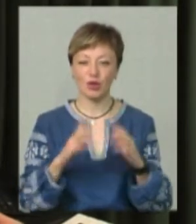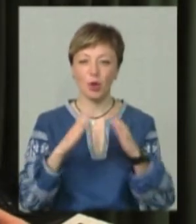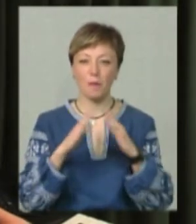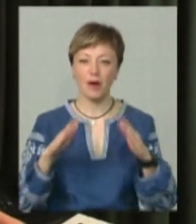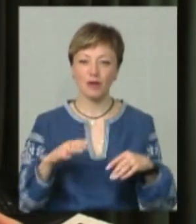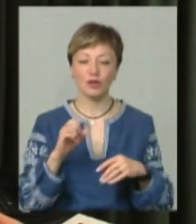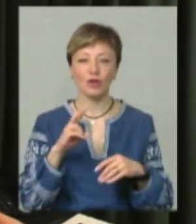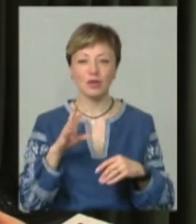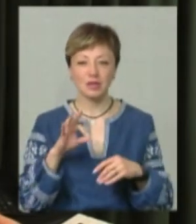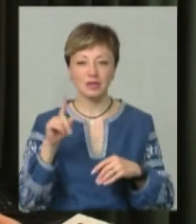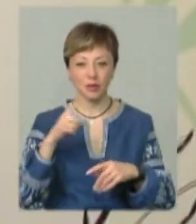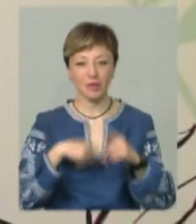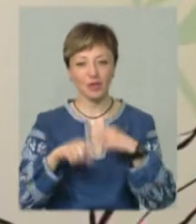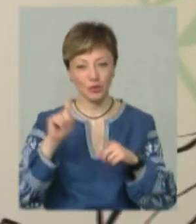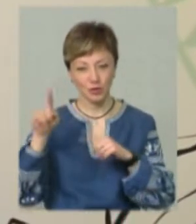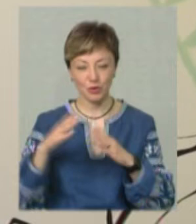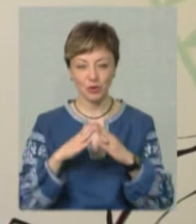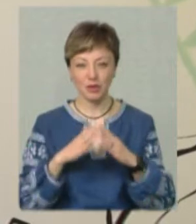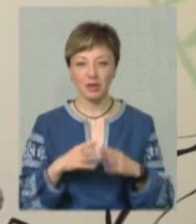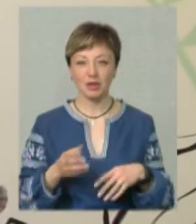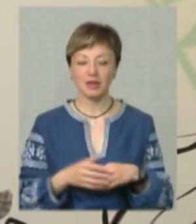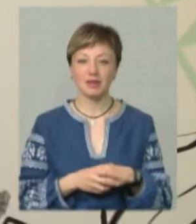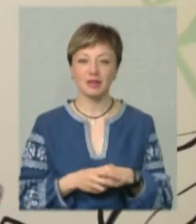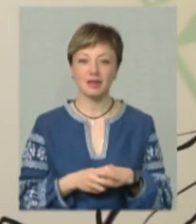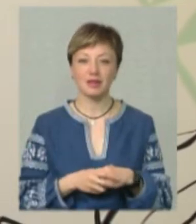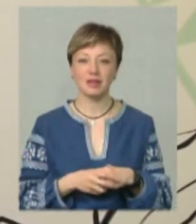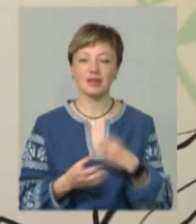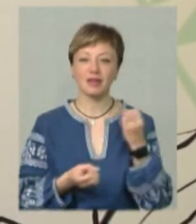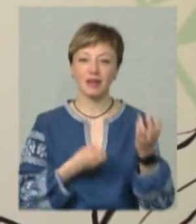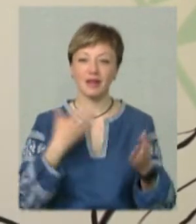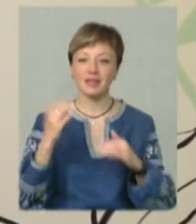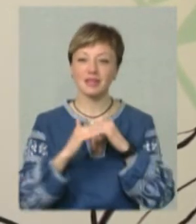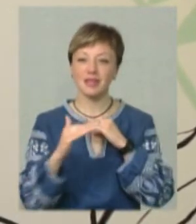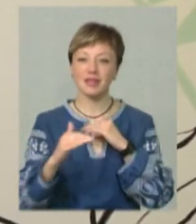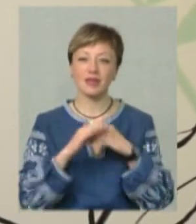домашнього, але я знаю, що я там повернуся. Розквітає поле, вона